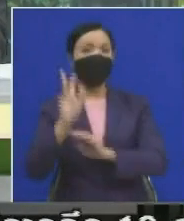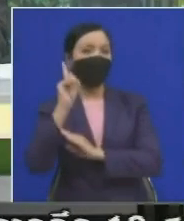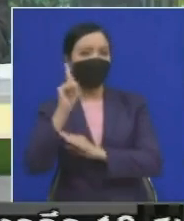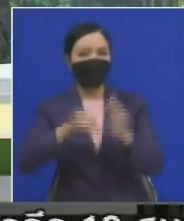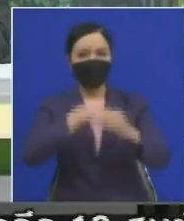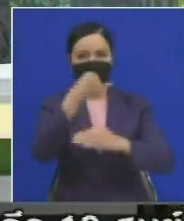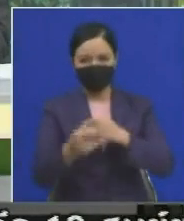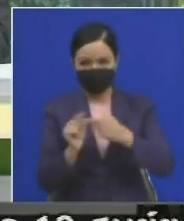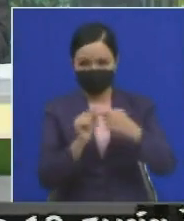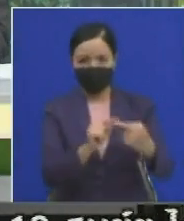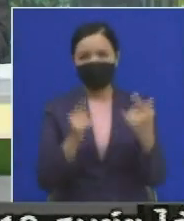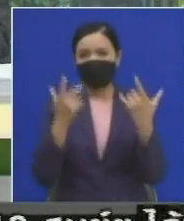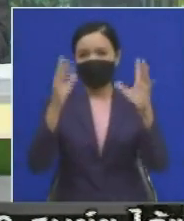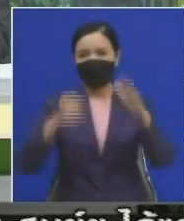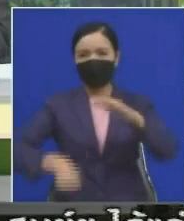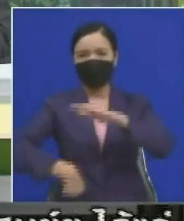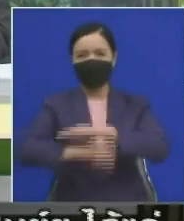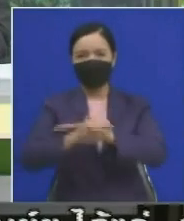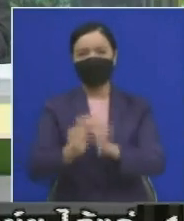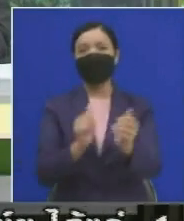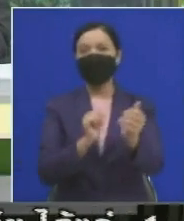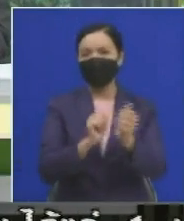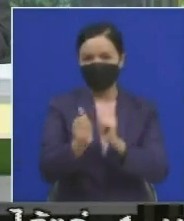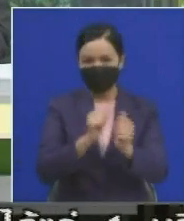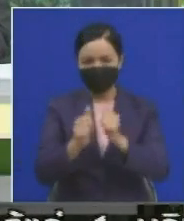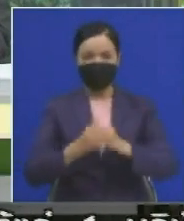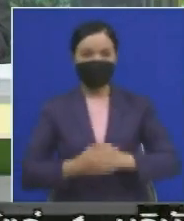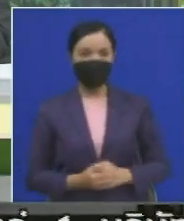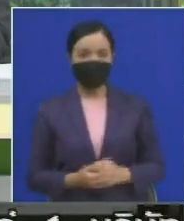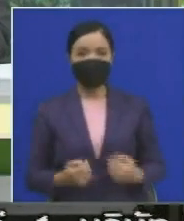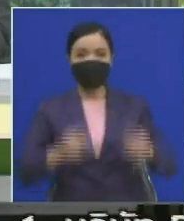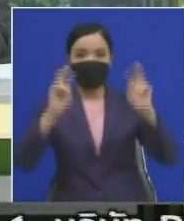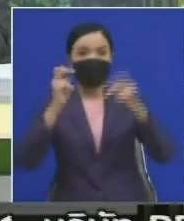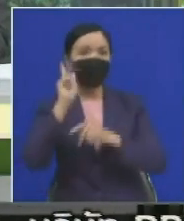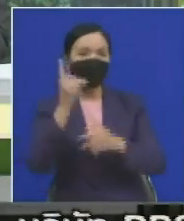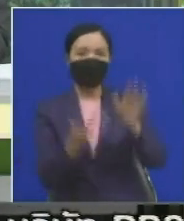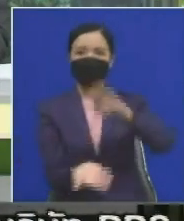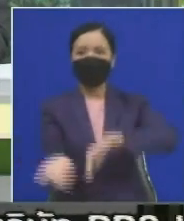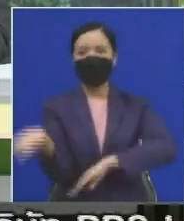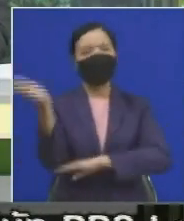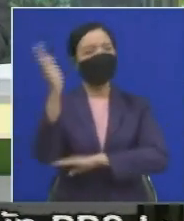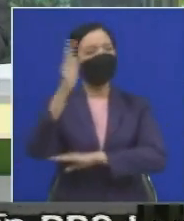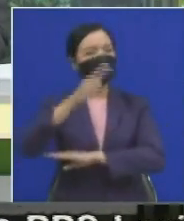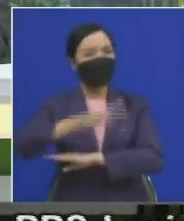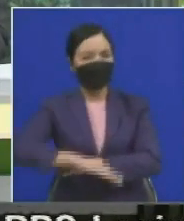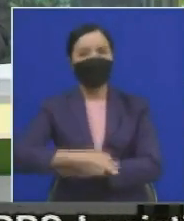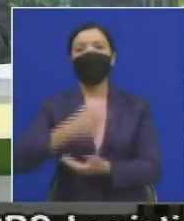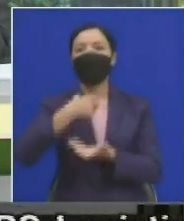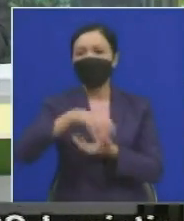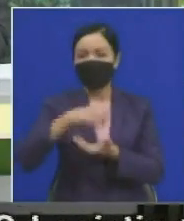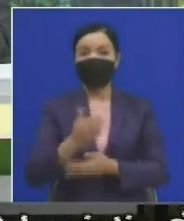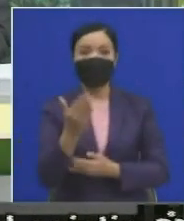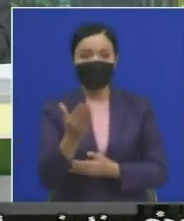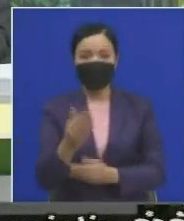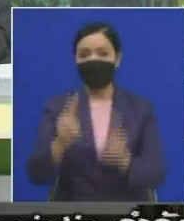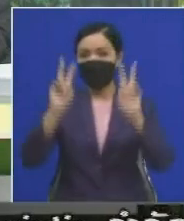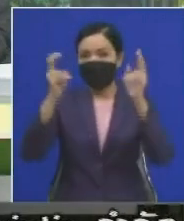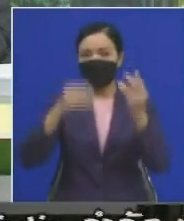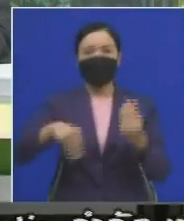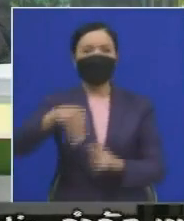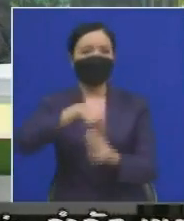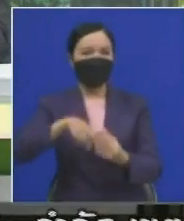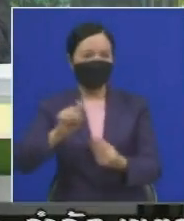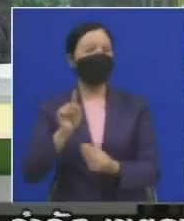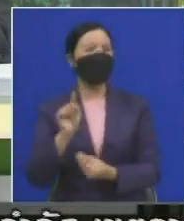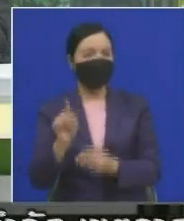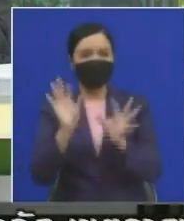บอนต่ได้เลยวันนี้อยู่ด้กัเพราว่ามีปเดข่àวรอบวันดืดเลืดพล่านมากแล้วกประเดนเลเชฯฐกิปากทองน